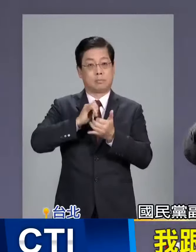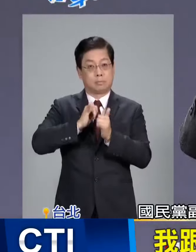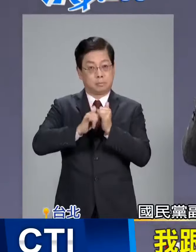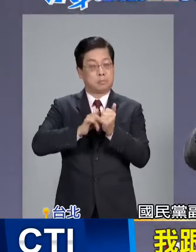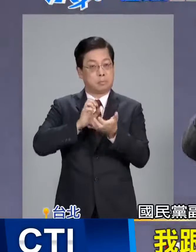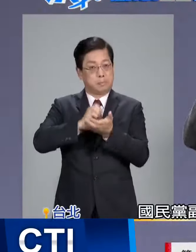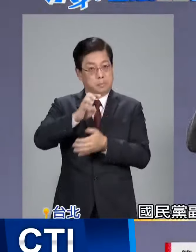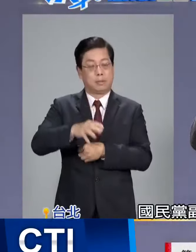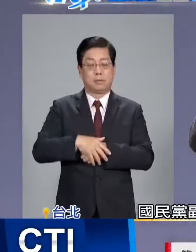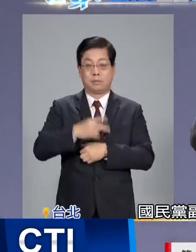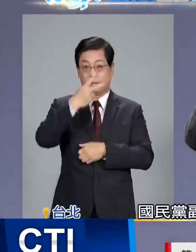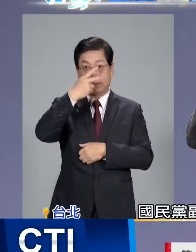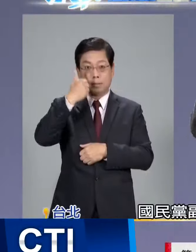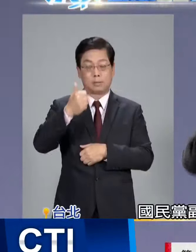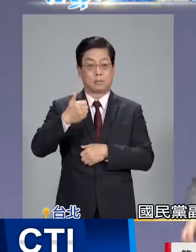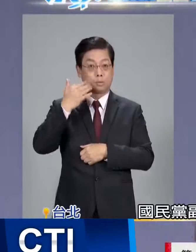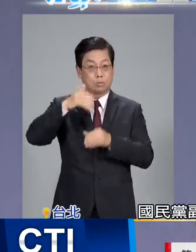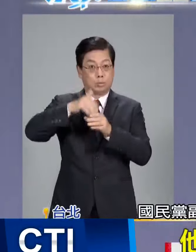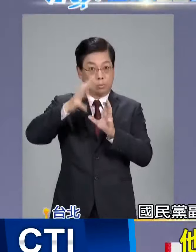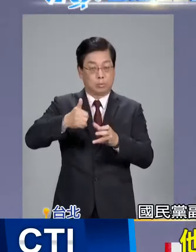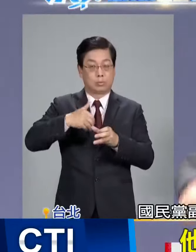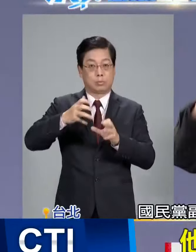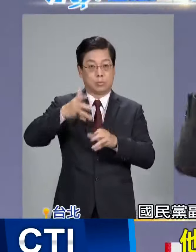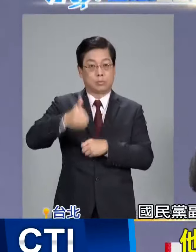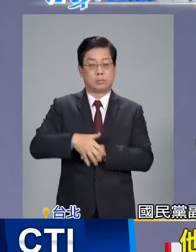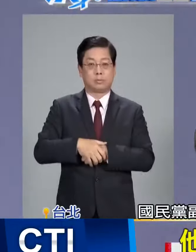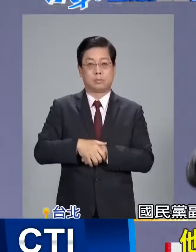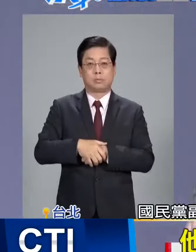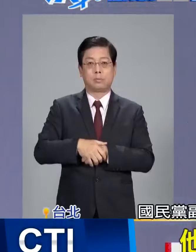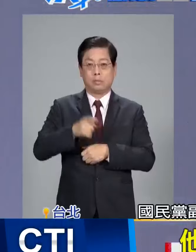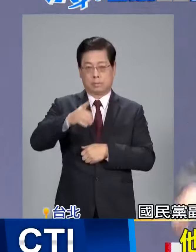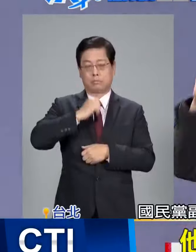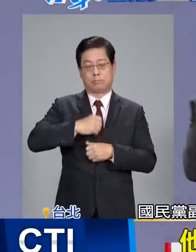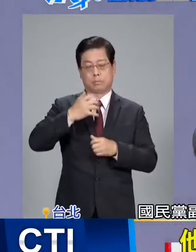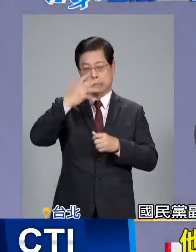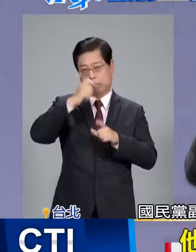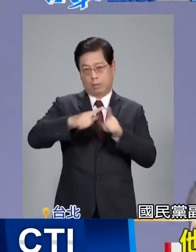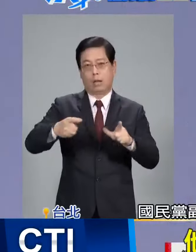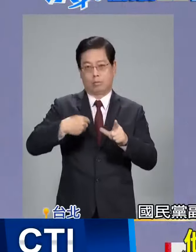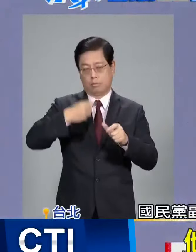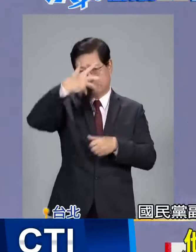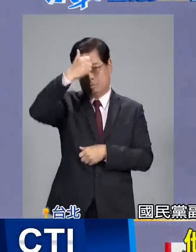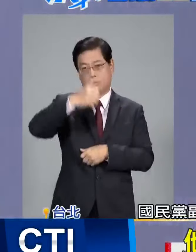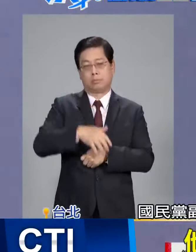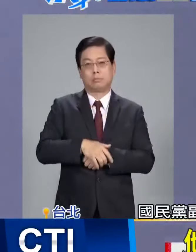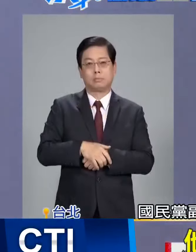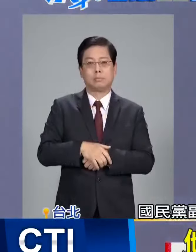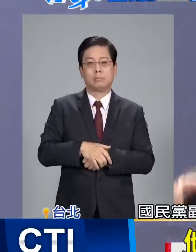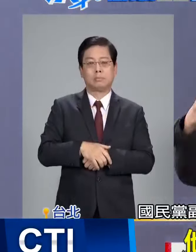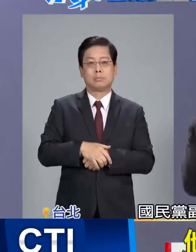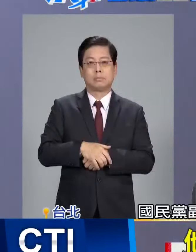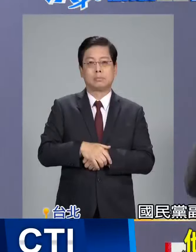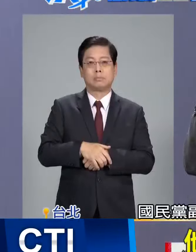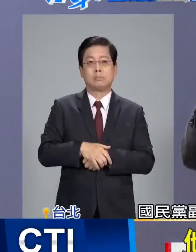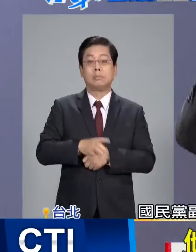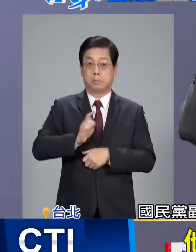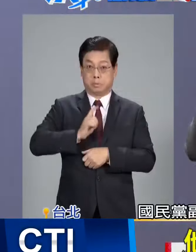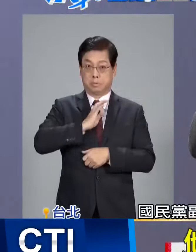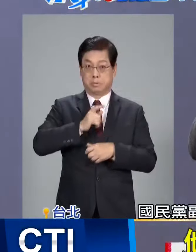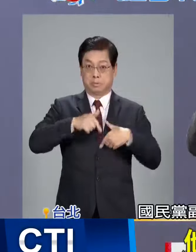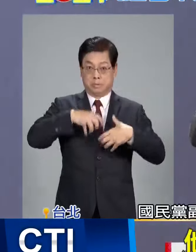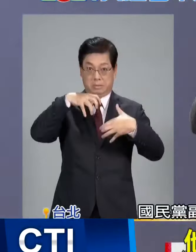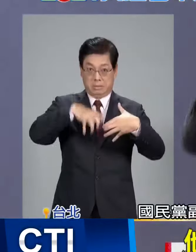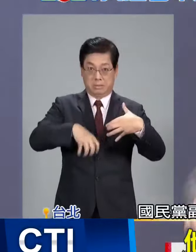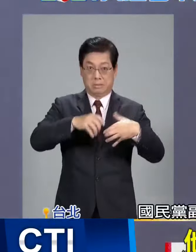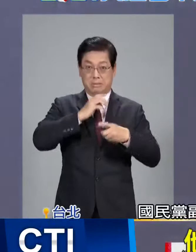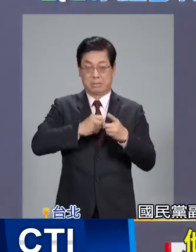告，赖清德当选就是总统，他就是老大，就是我的老板哦，他是我心目中的